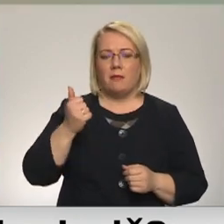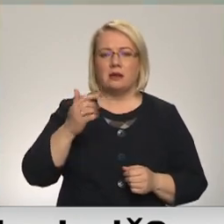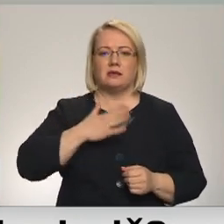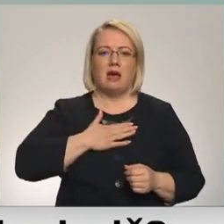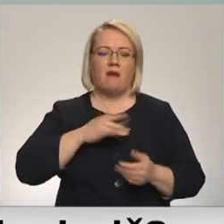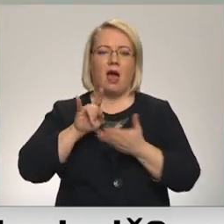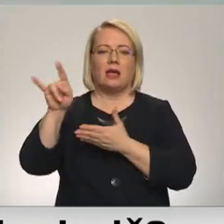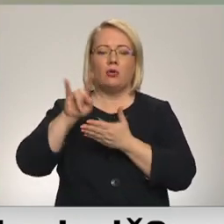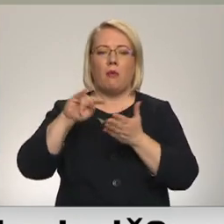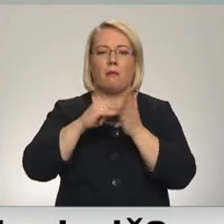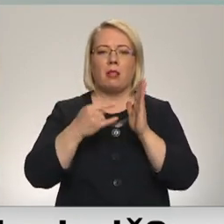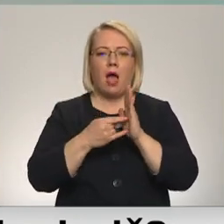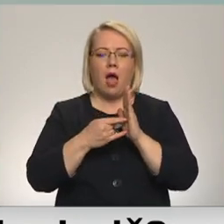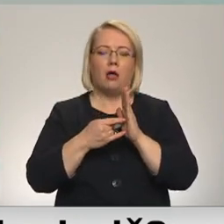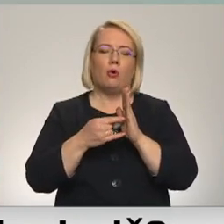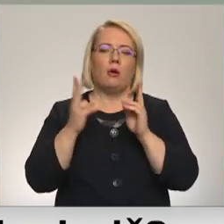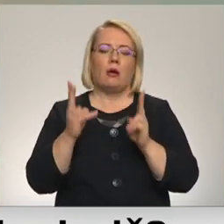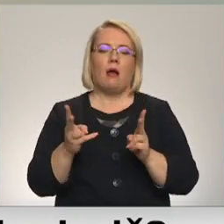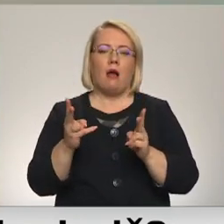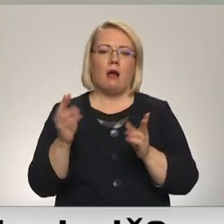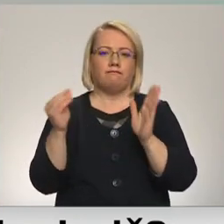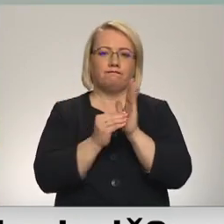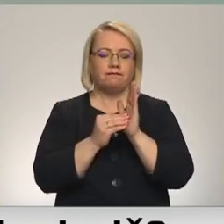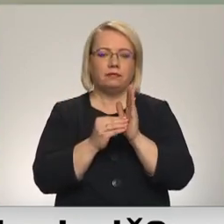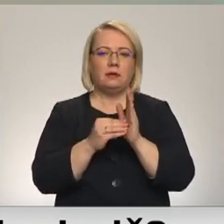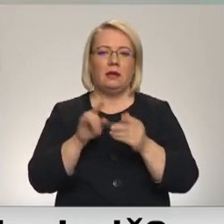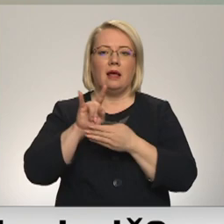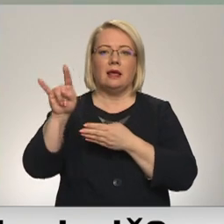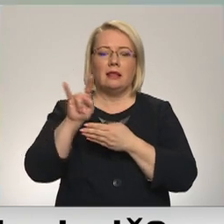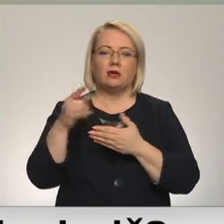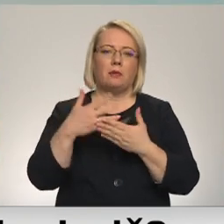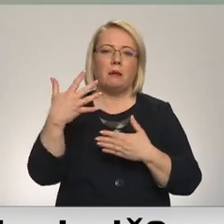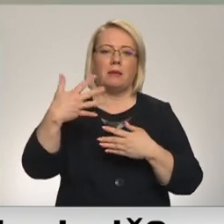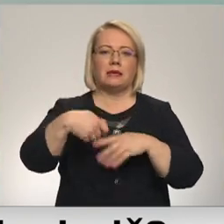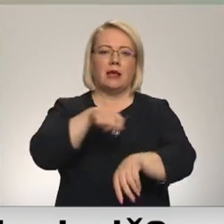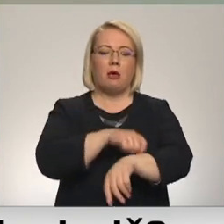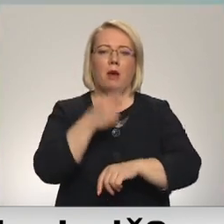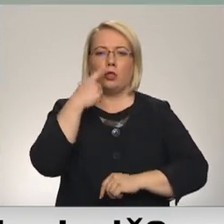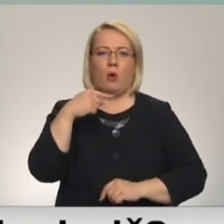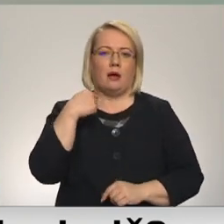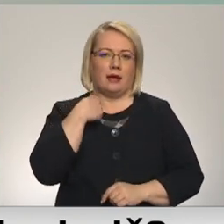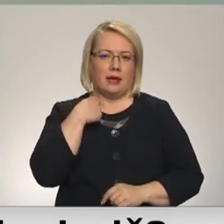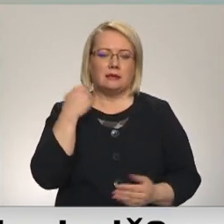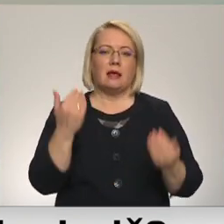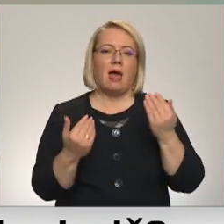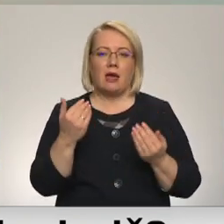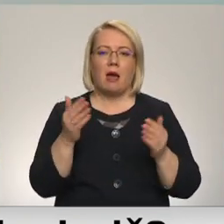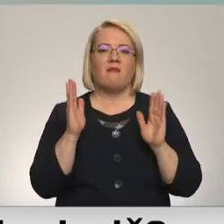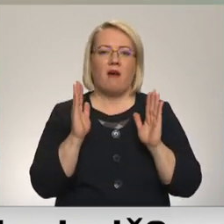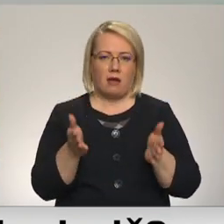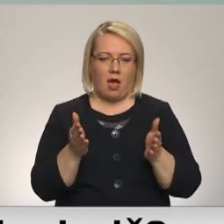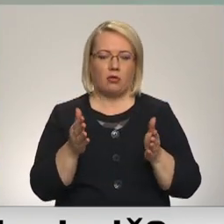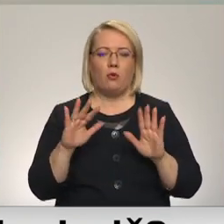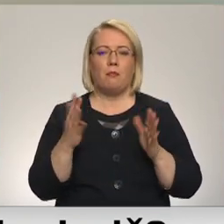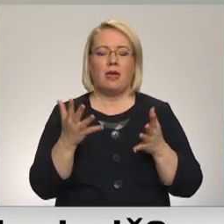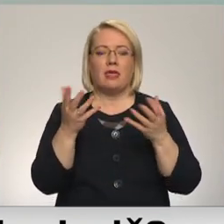plānā kā rezervas lidlauku, piemēram, lidlauku, kurš atrodas 50 km no Rīgas. Droši vien, ka varētu, bet ņemot vērā,